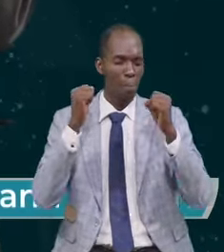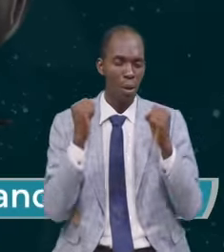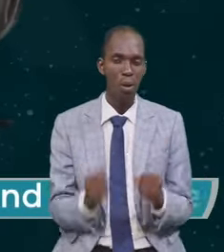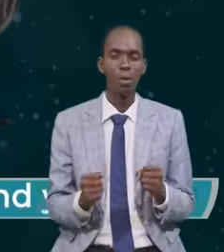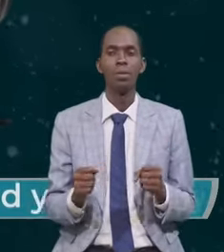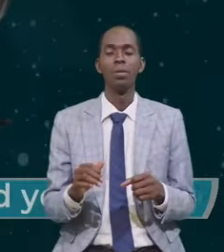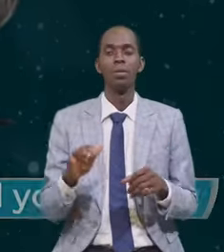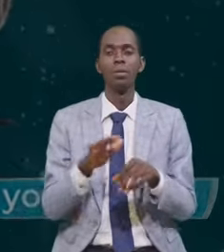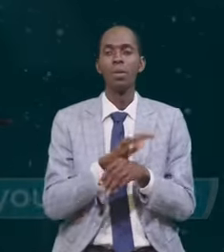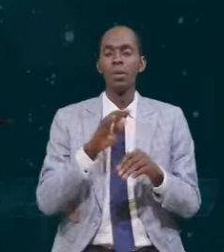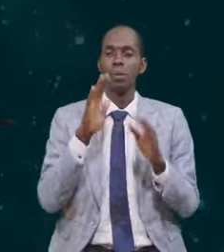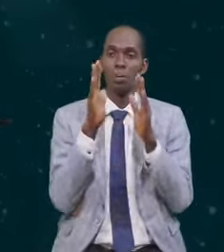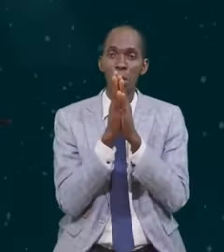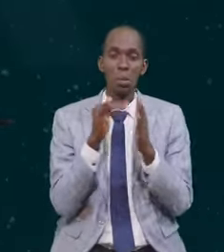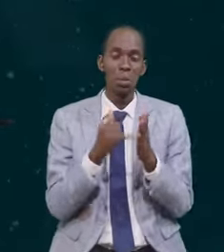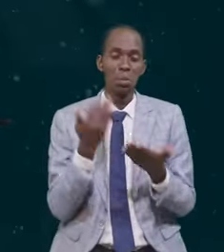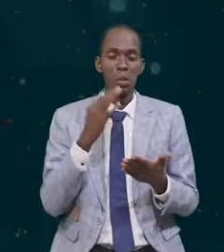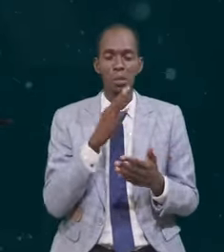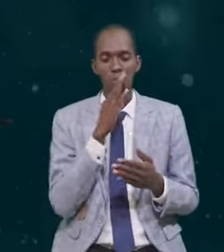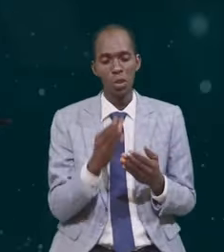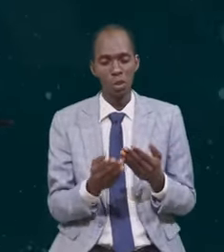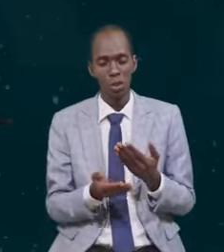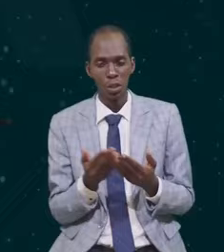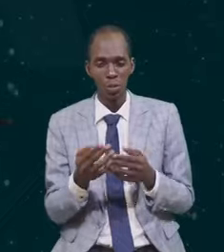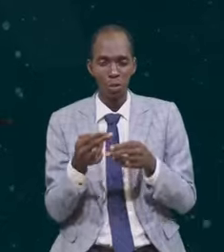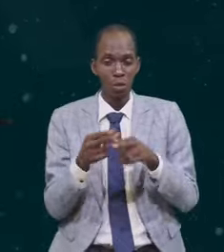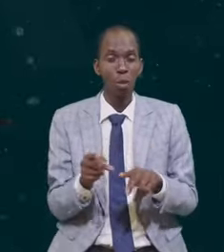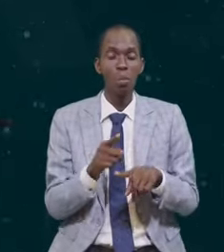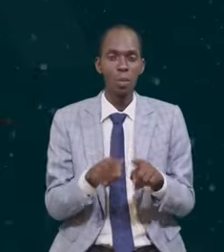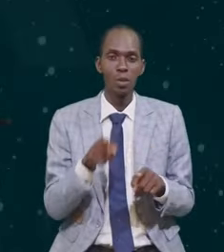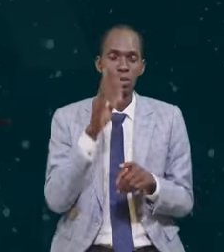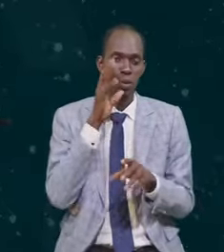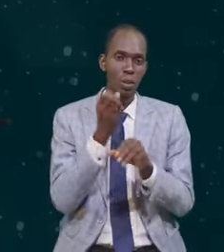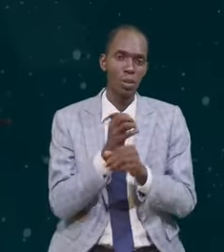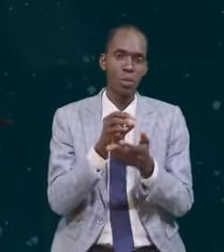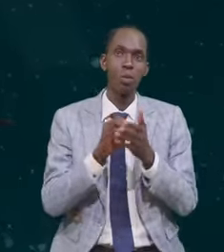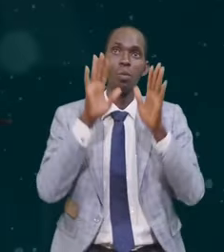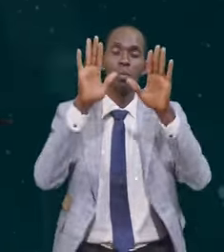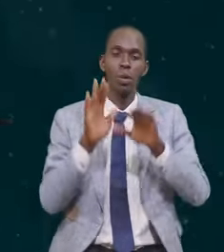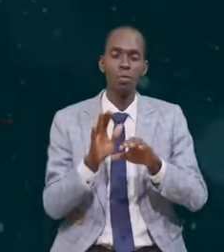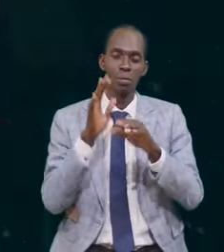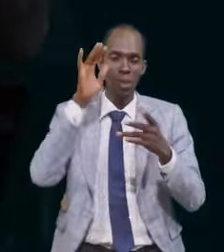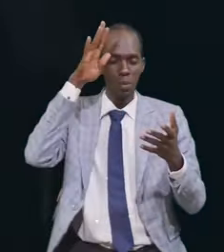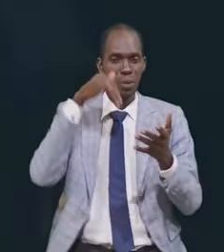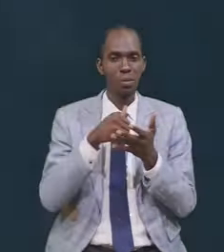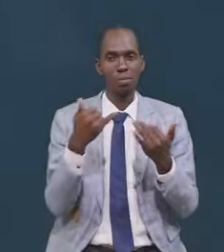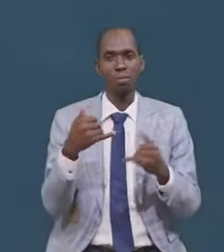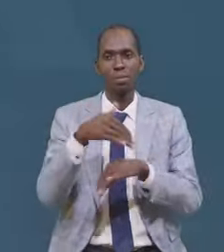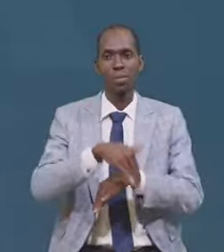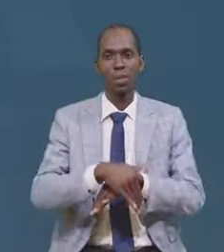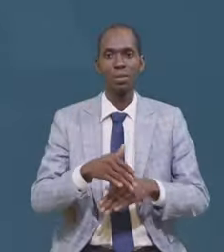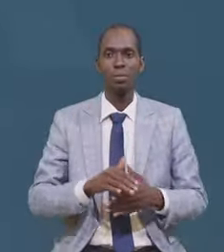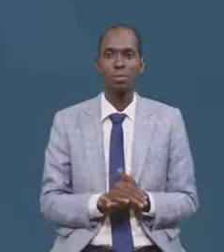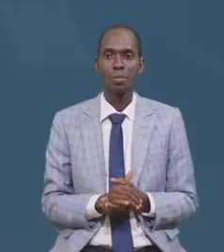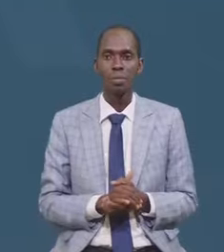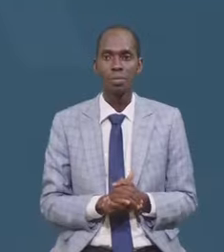prayer. It may be simple, short, but that's your miracle. Expect tonight. This is the time